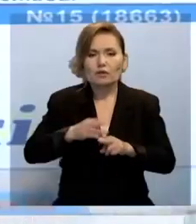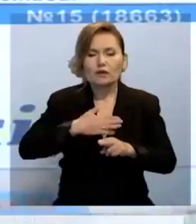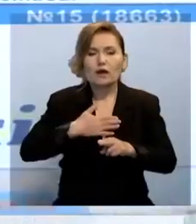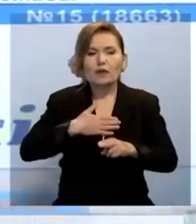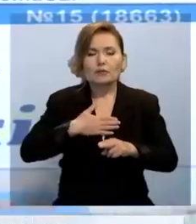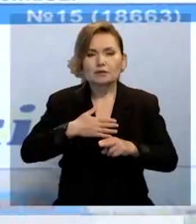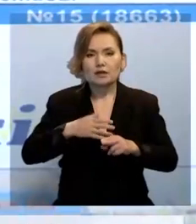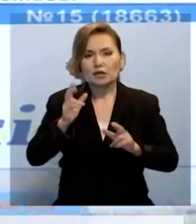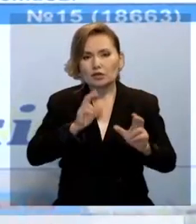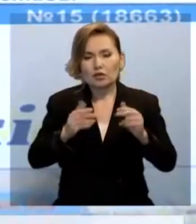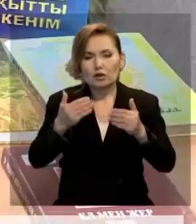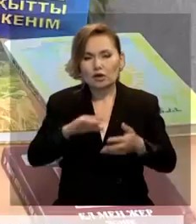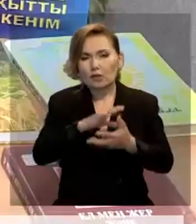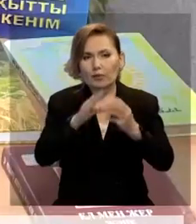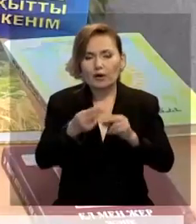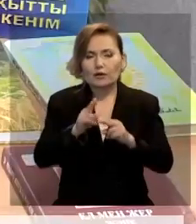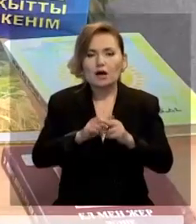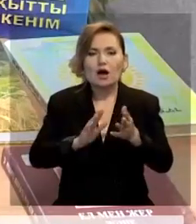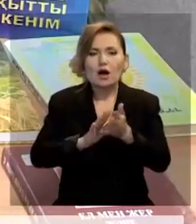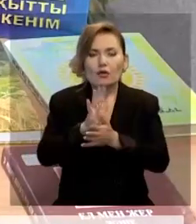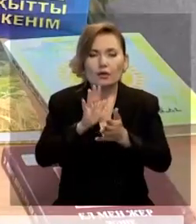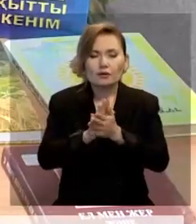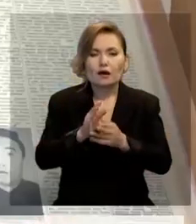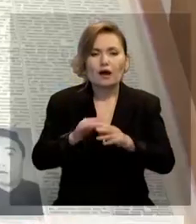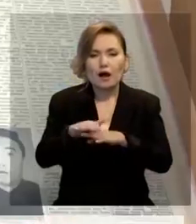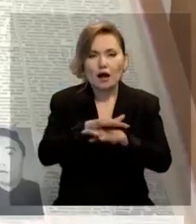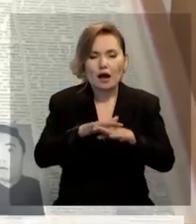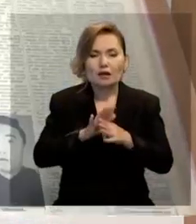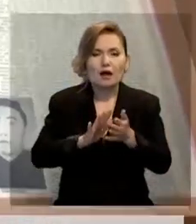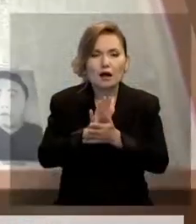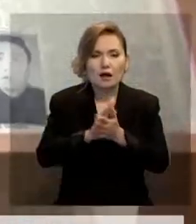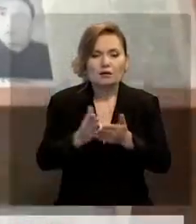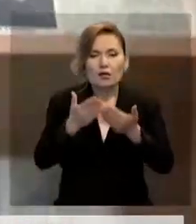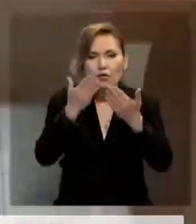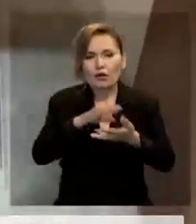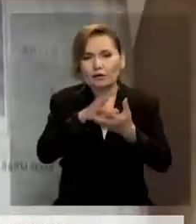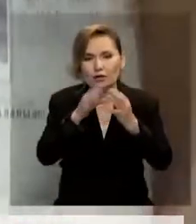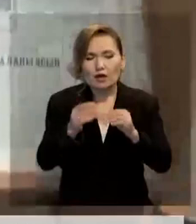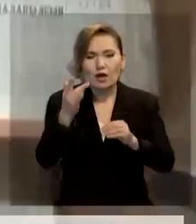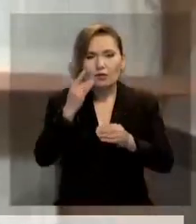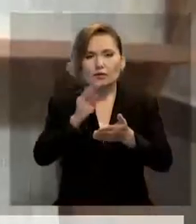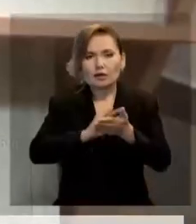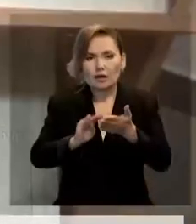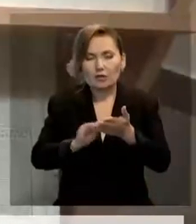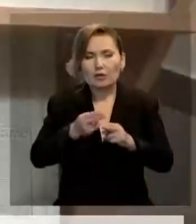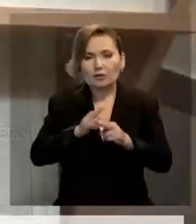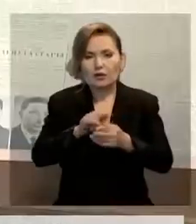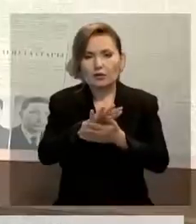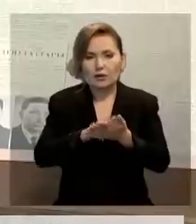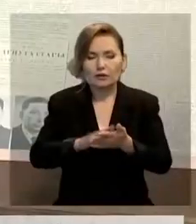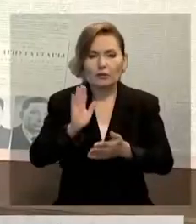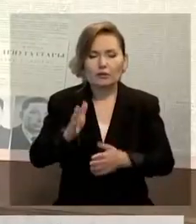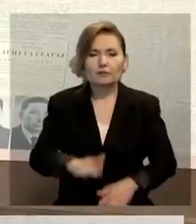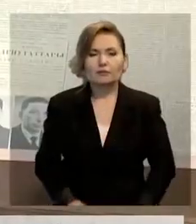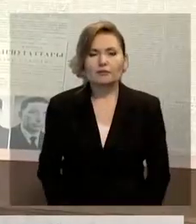түлектеріміз. Таралымы 10 000 данаға жеткен Қостанай таңы халық газеті өңірдің өсіп өнген заман ағымынан қалмай жазды, жазып жүр, жазады береді.